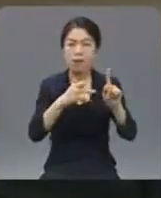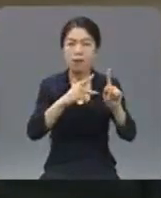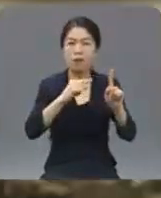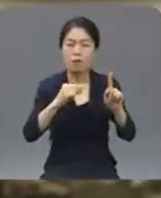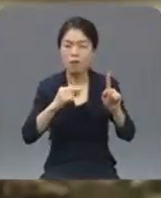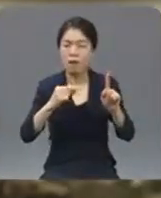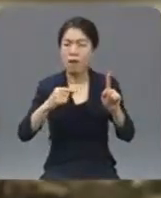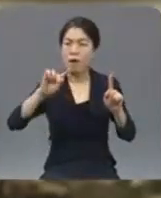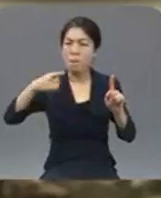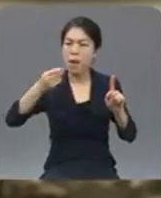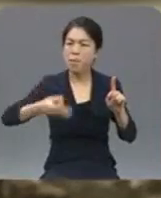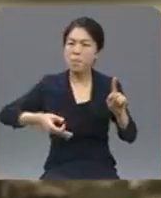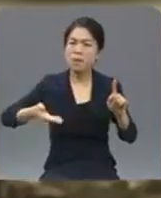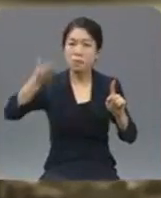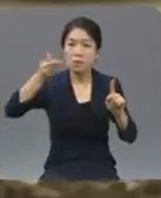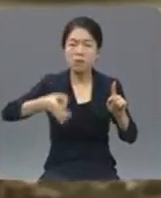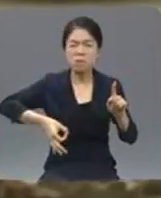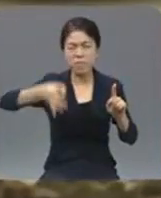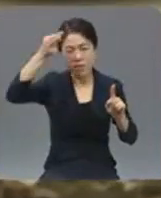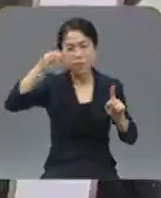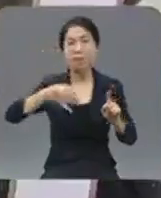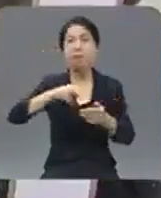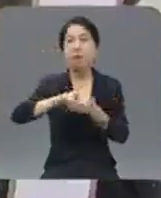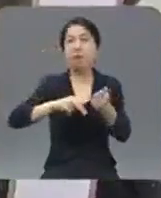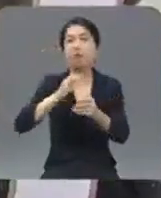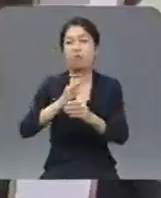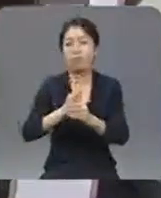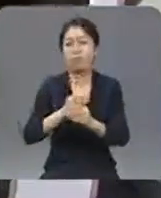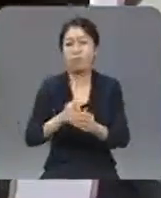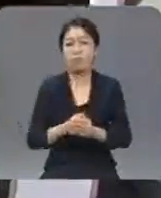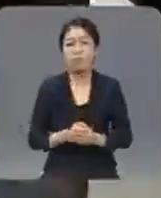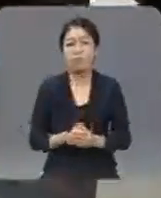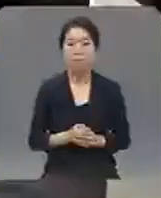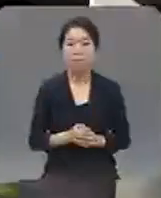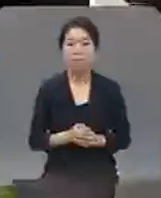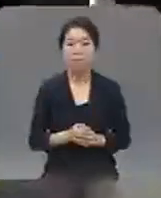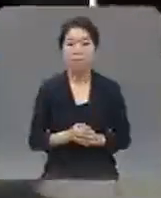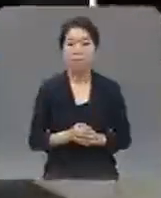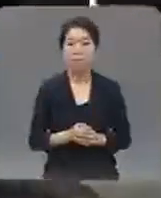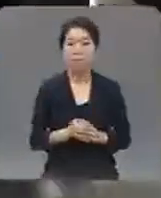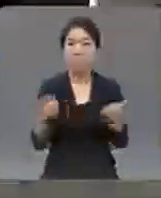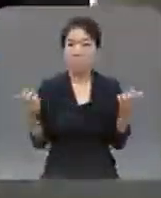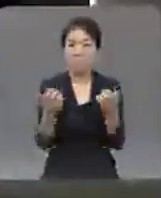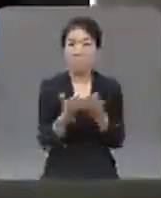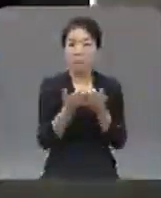수백만원이 넘는 가격의 거래되고 있습니다 졸리다 일반